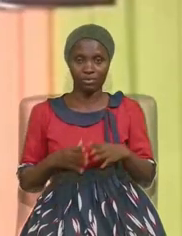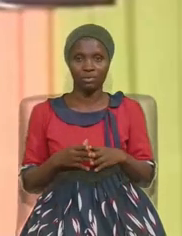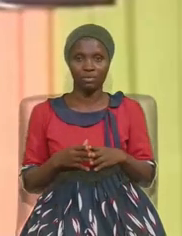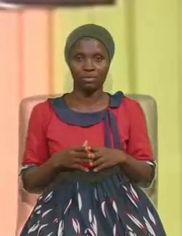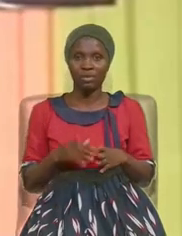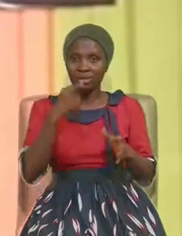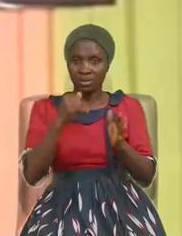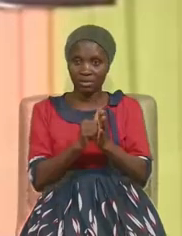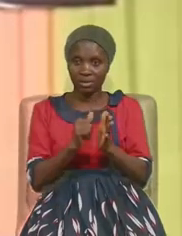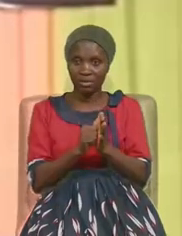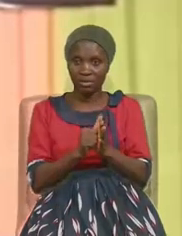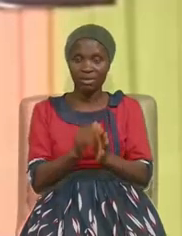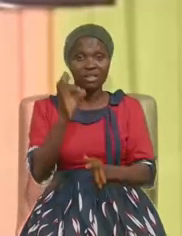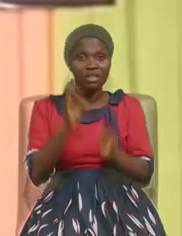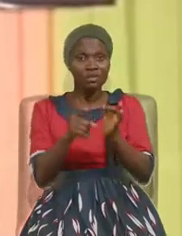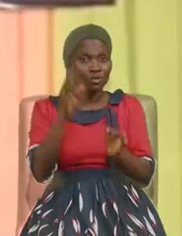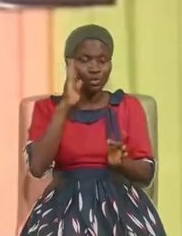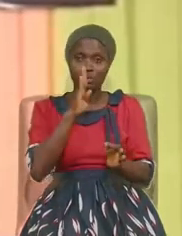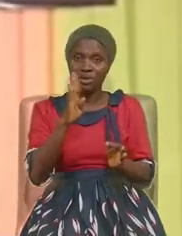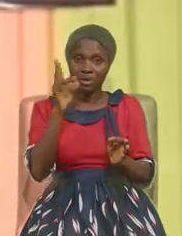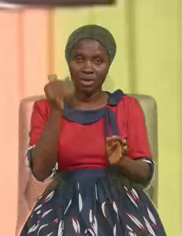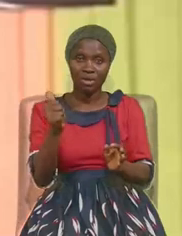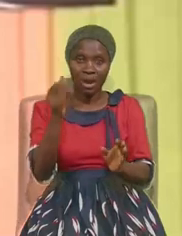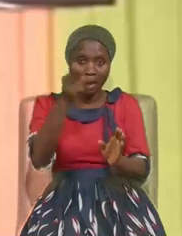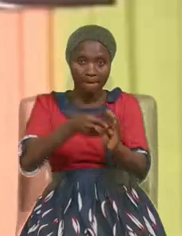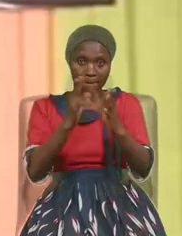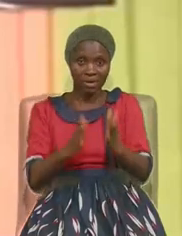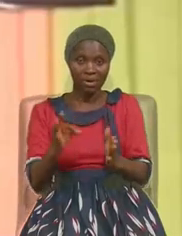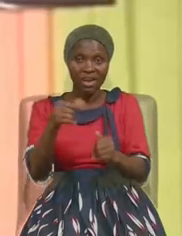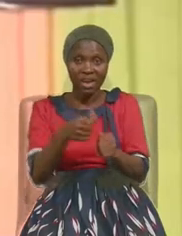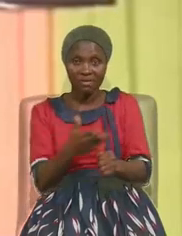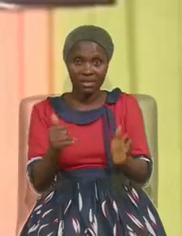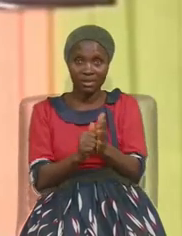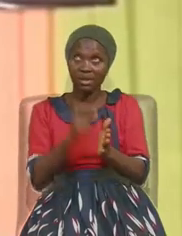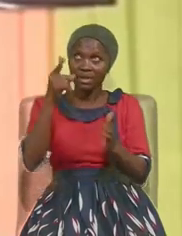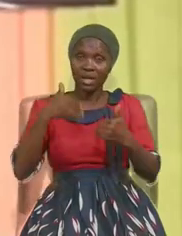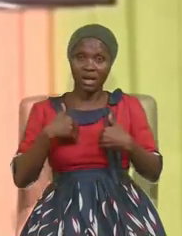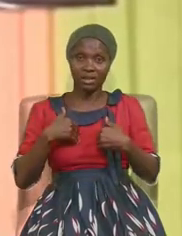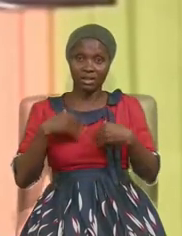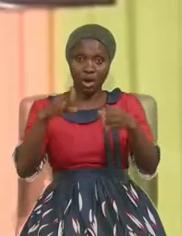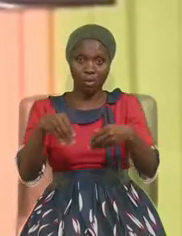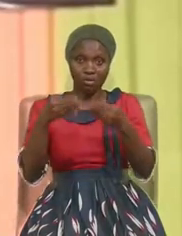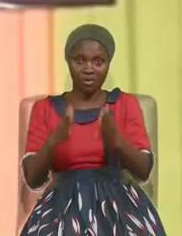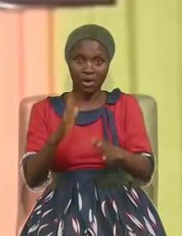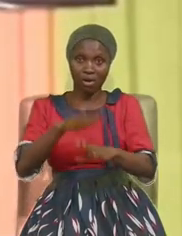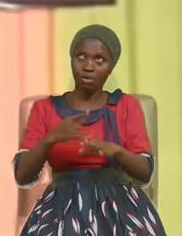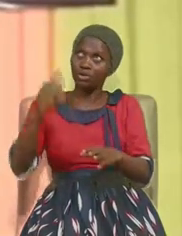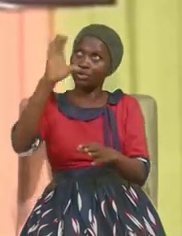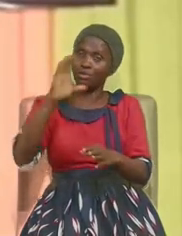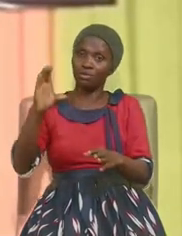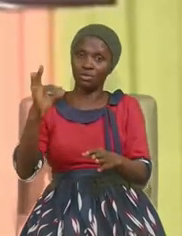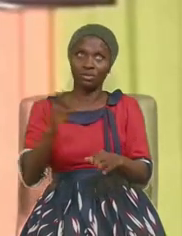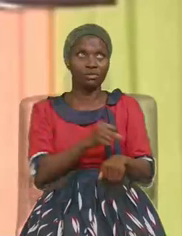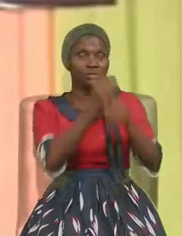il dit, si vous voulez être participant de tout ce qu'il a pourvu sur la croix du calvaire, alors